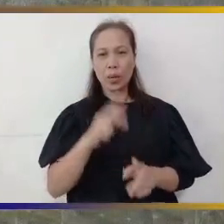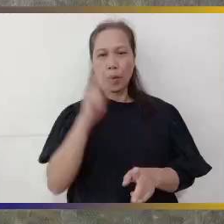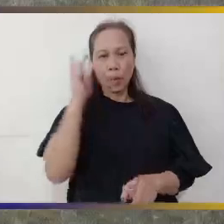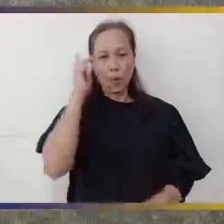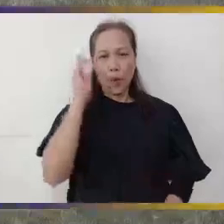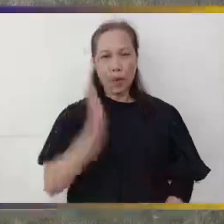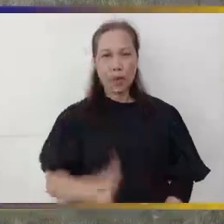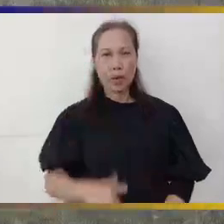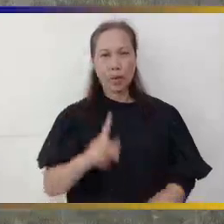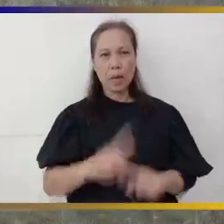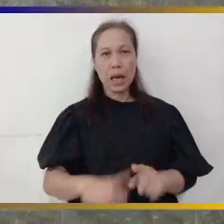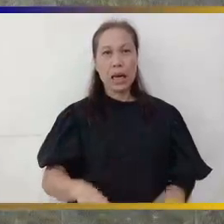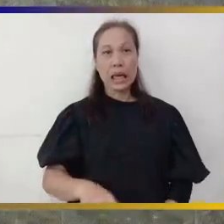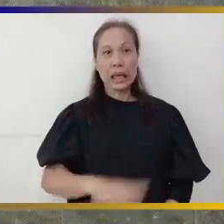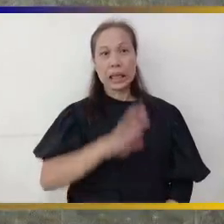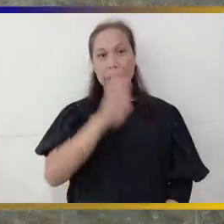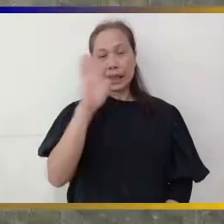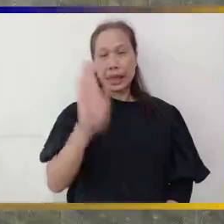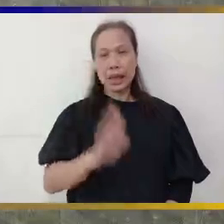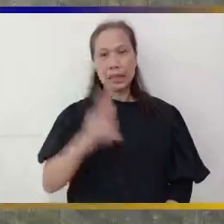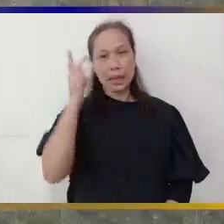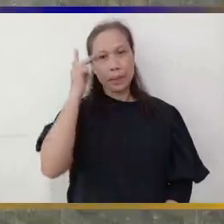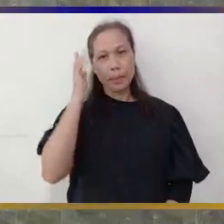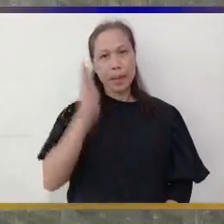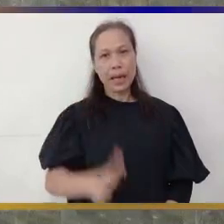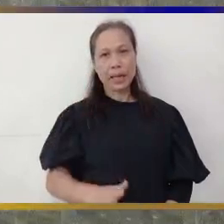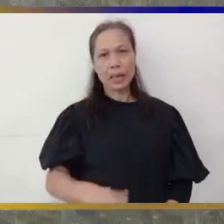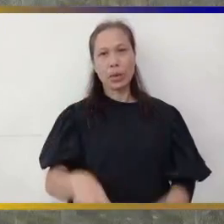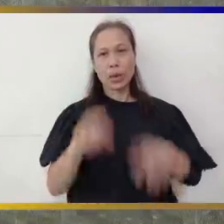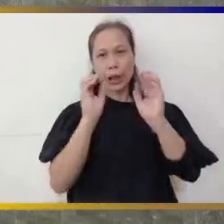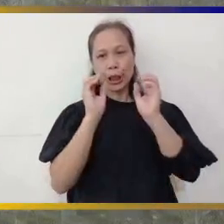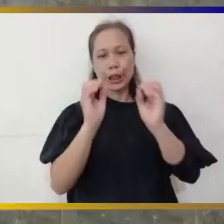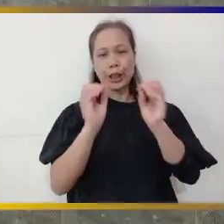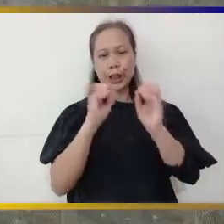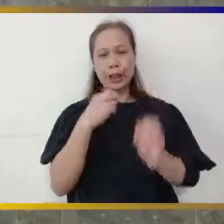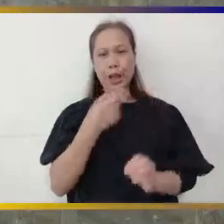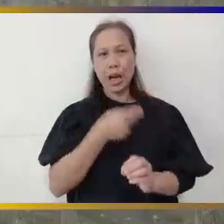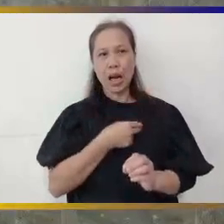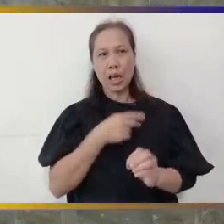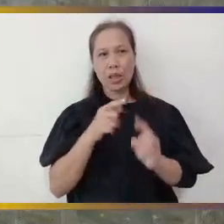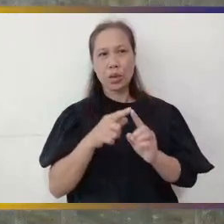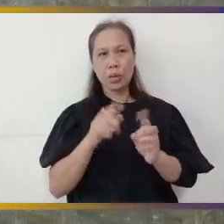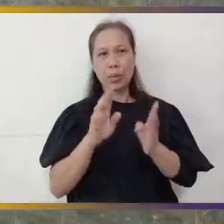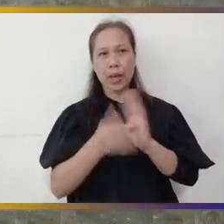ako kailan nagtuturo dito ng loyalty to Pastors loyalty to